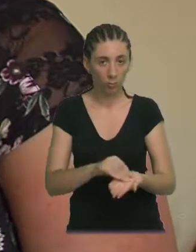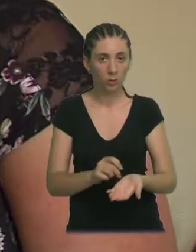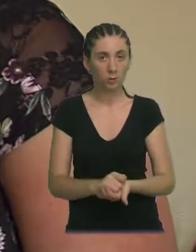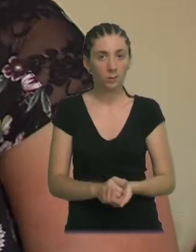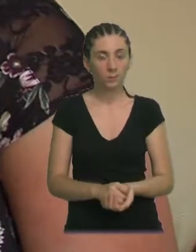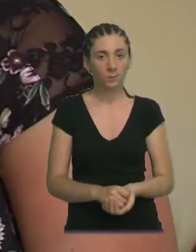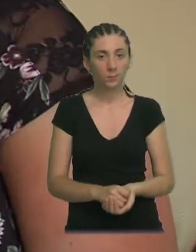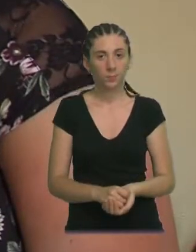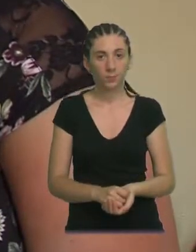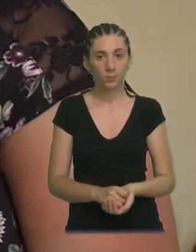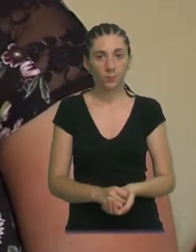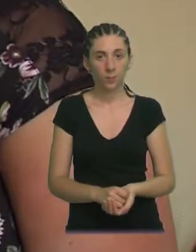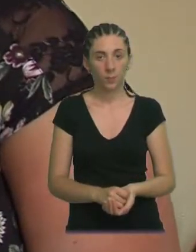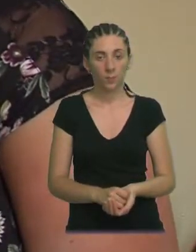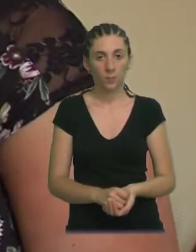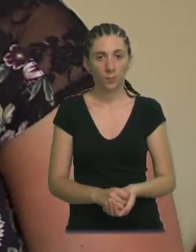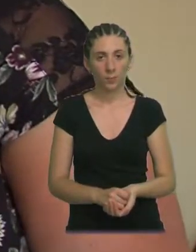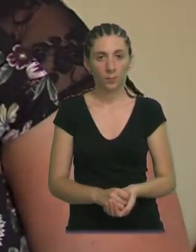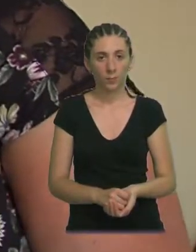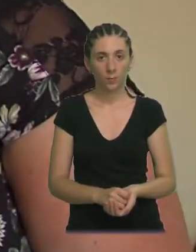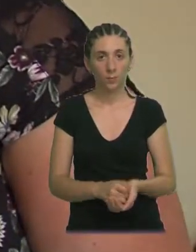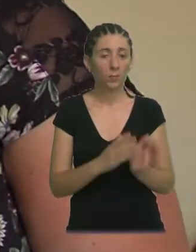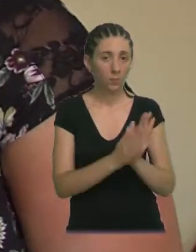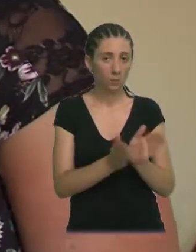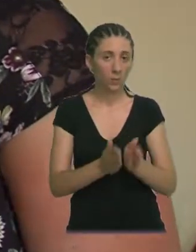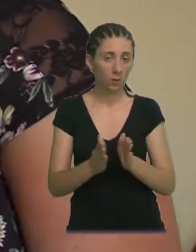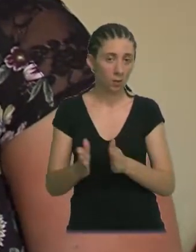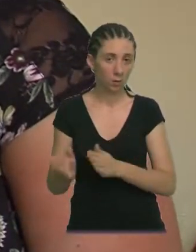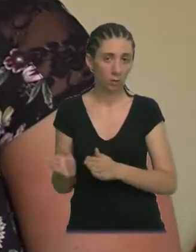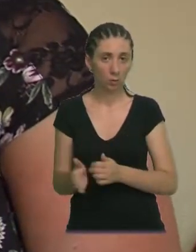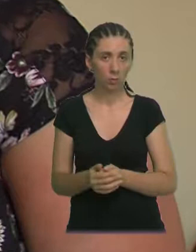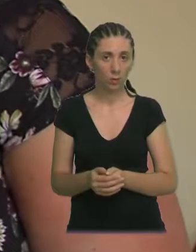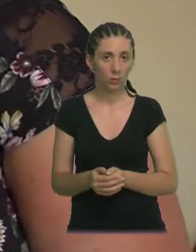upisana i ono,